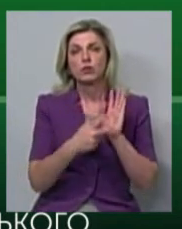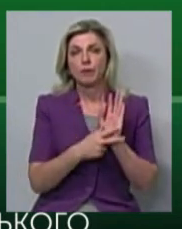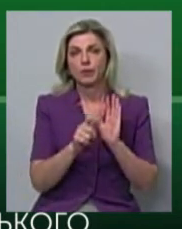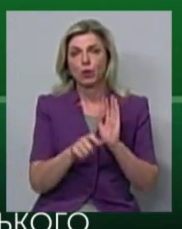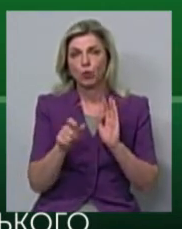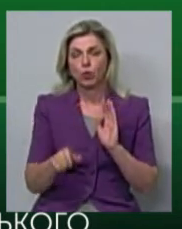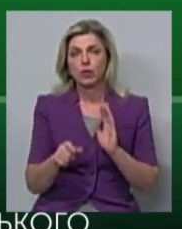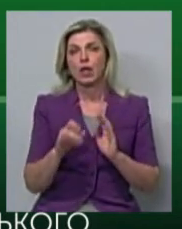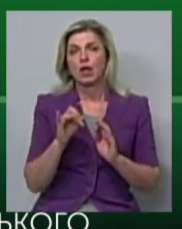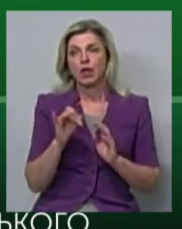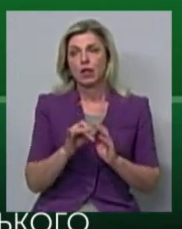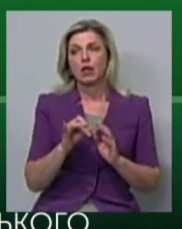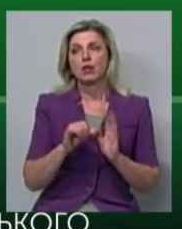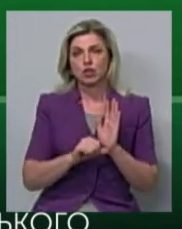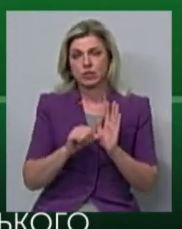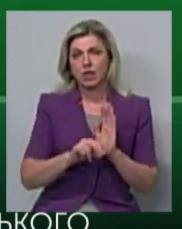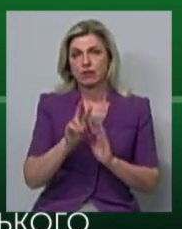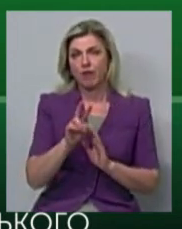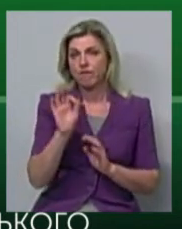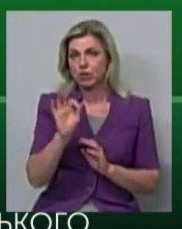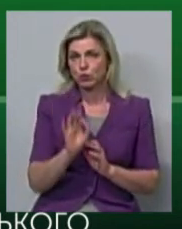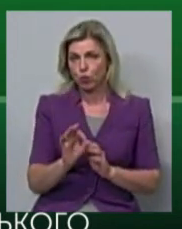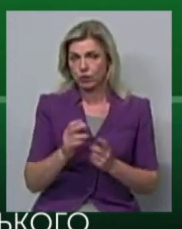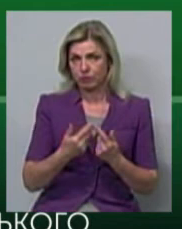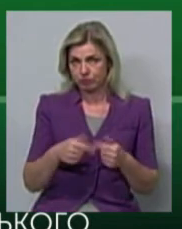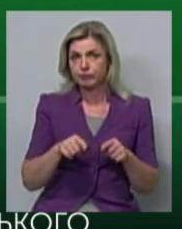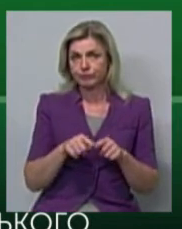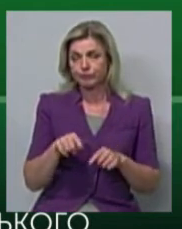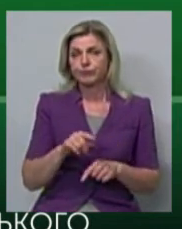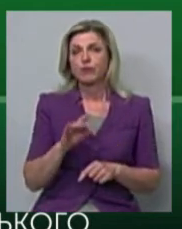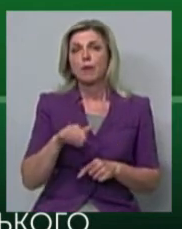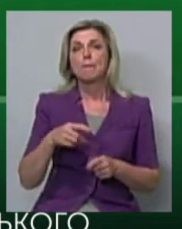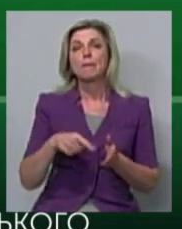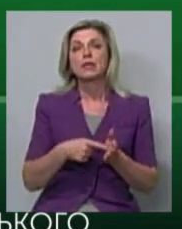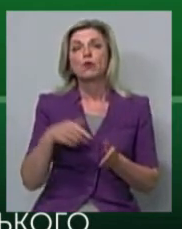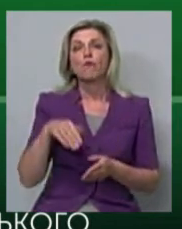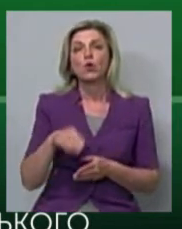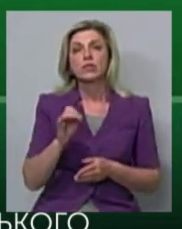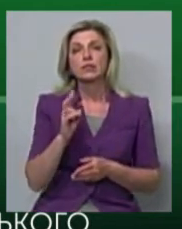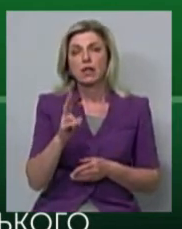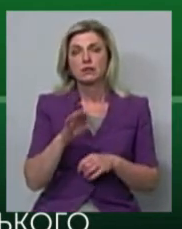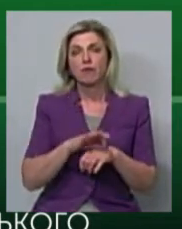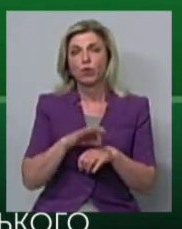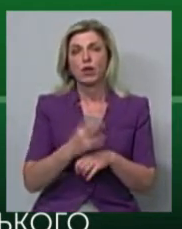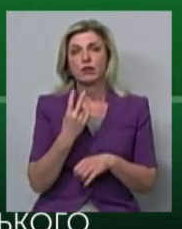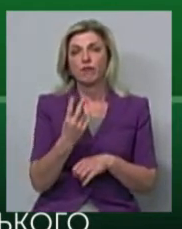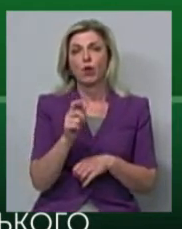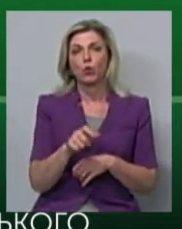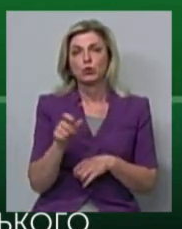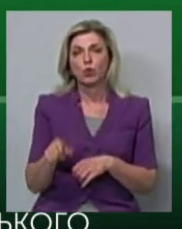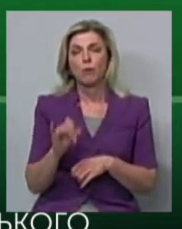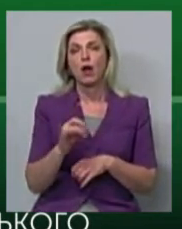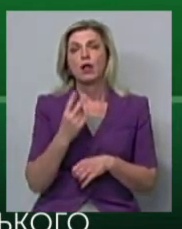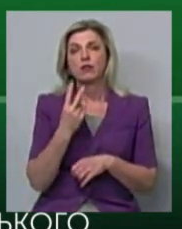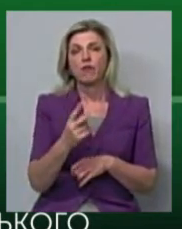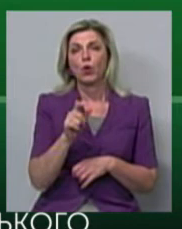складає 72%. Загальної кількості. У місті Вознесенську захворіло 3 особи, 2 особи у